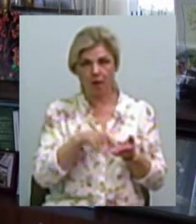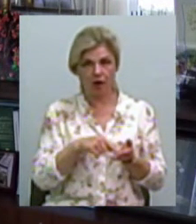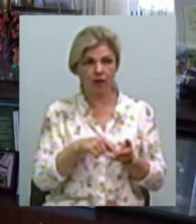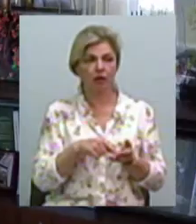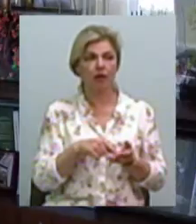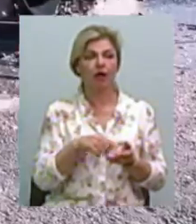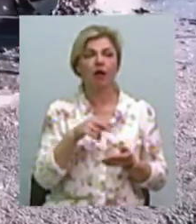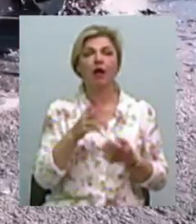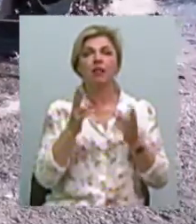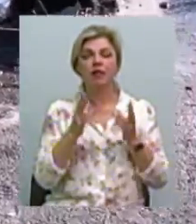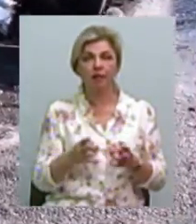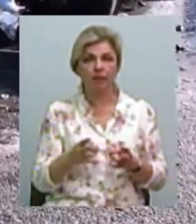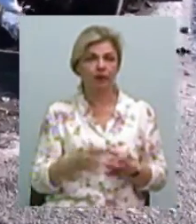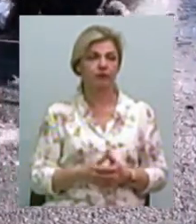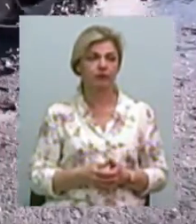Другий був водієм